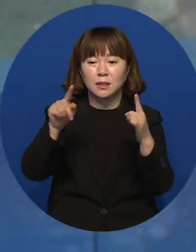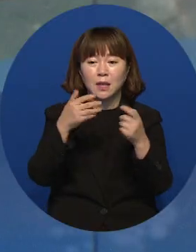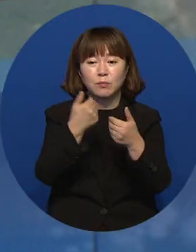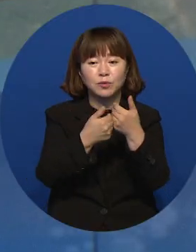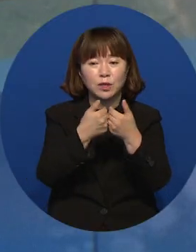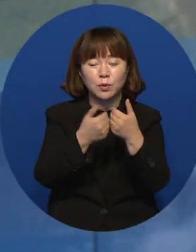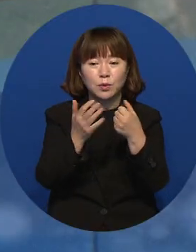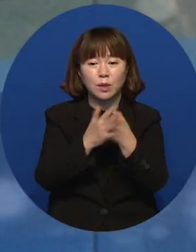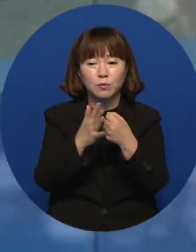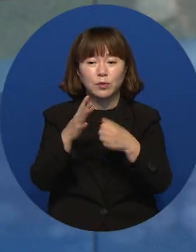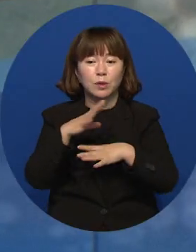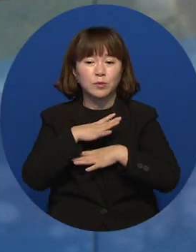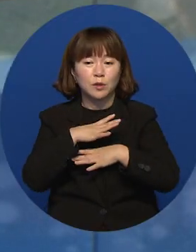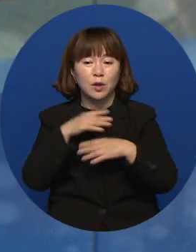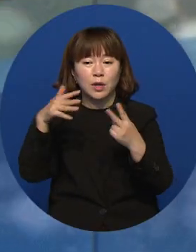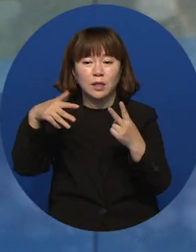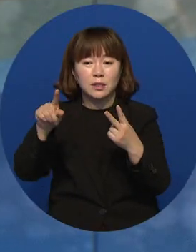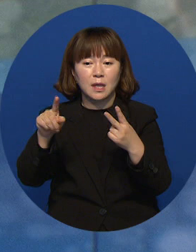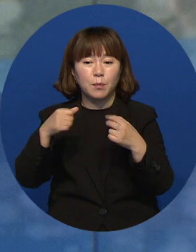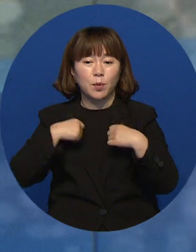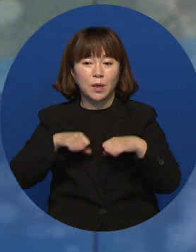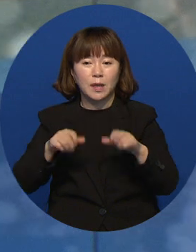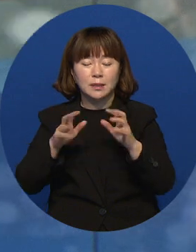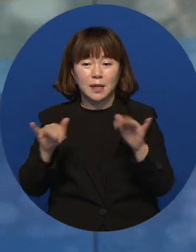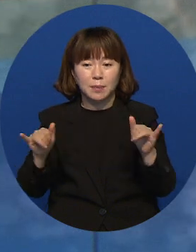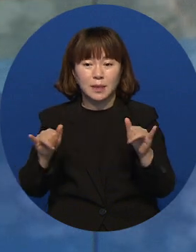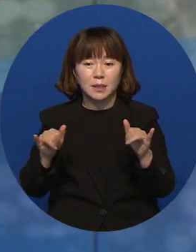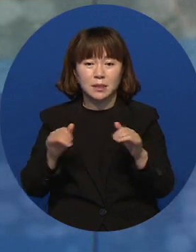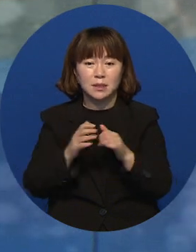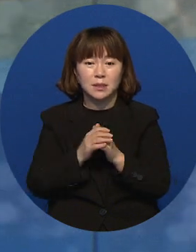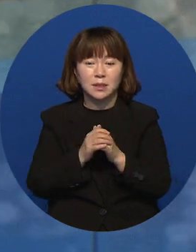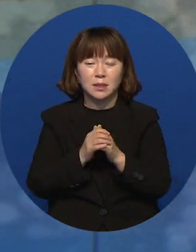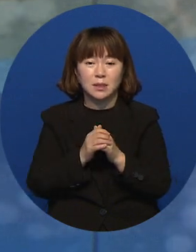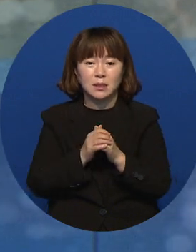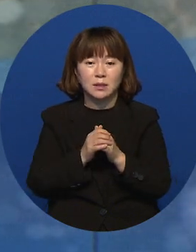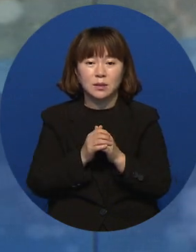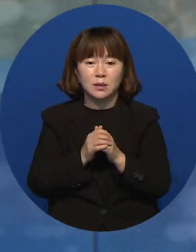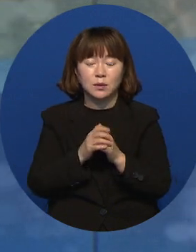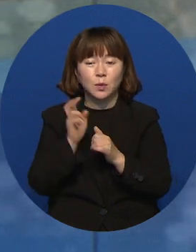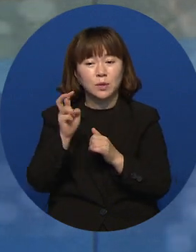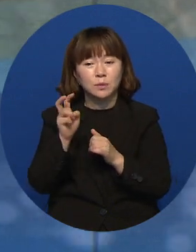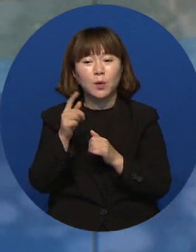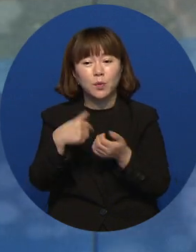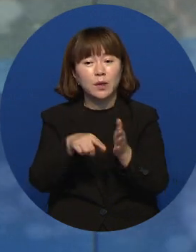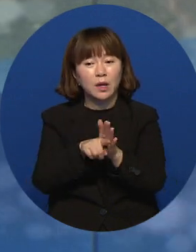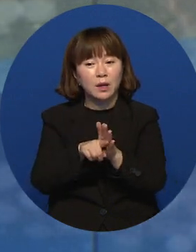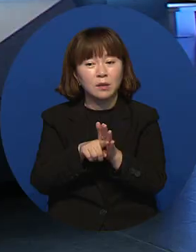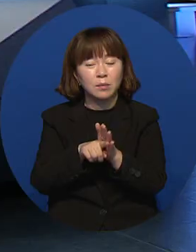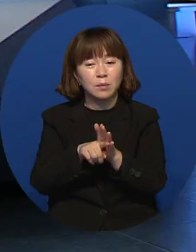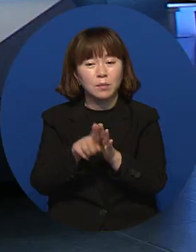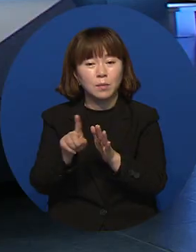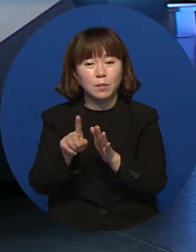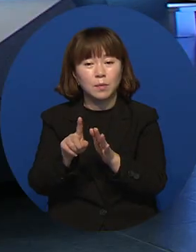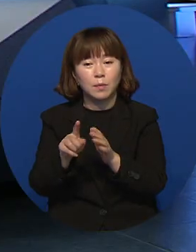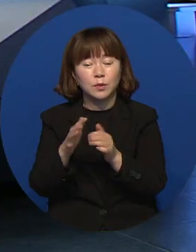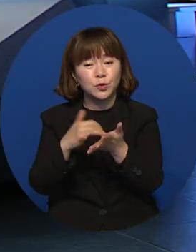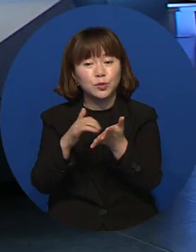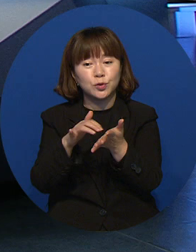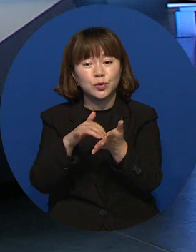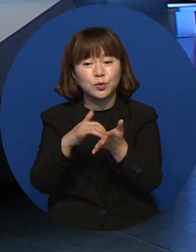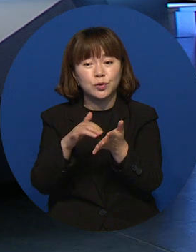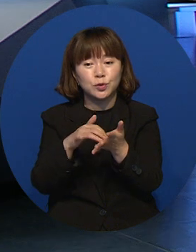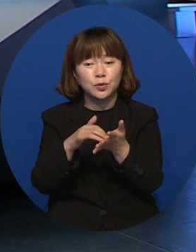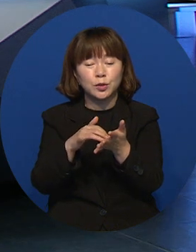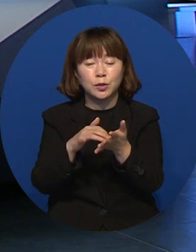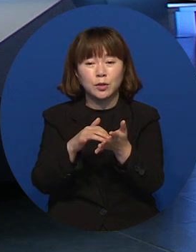때문에 두려워서 2잔 맞는 분들 대략적으로 라도 잡힌 게 있을까요 쓰 그 자는 저희가 정확하게는 뭐